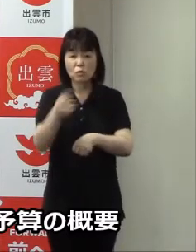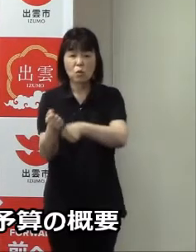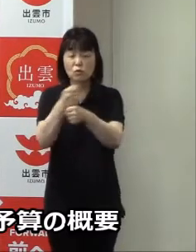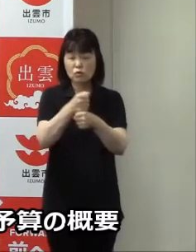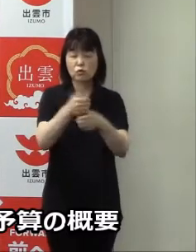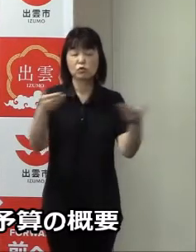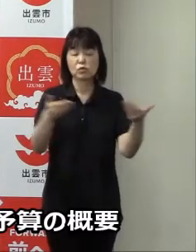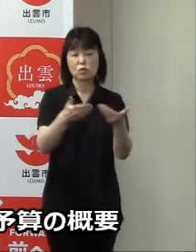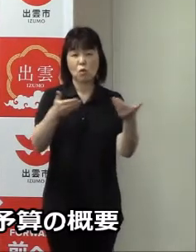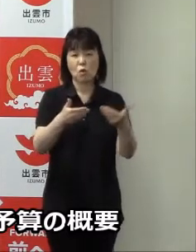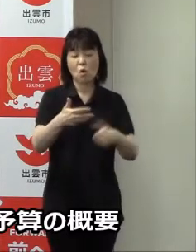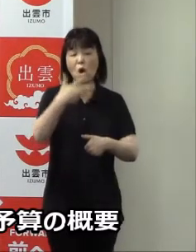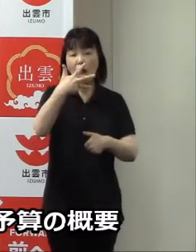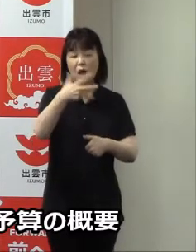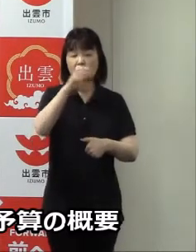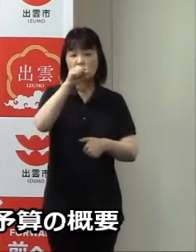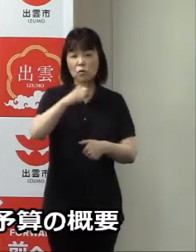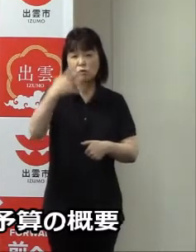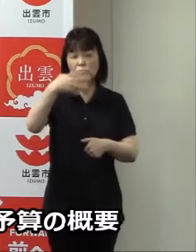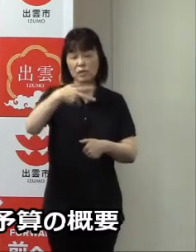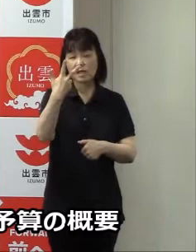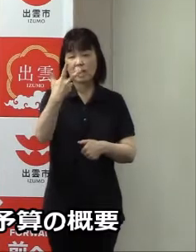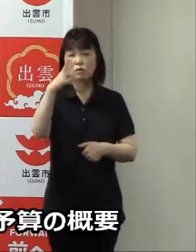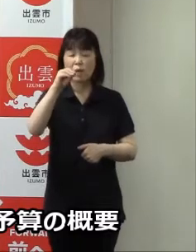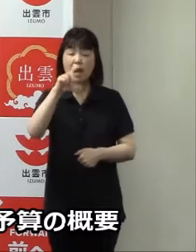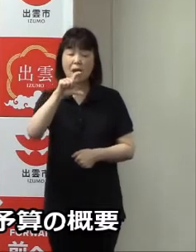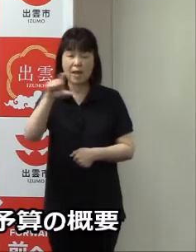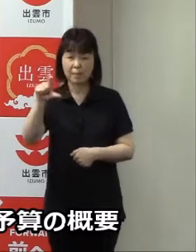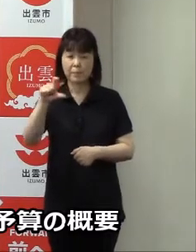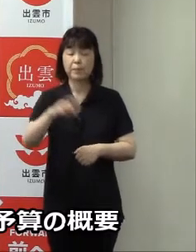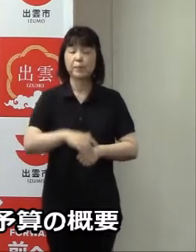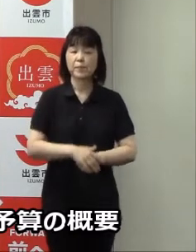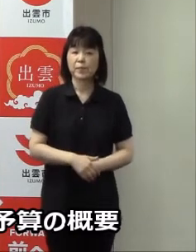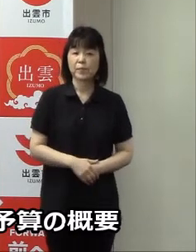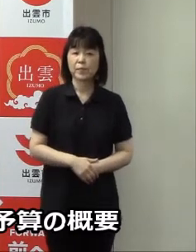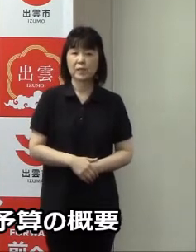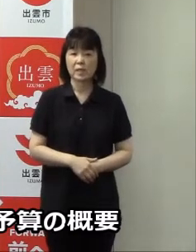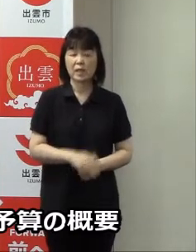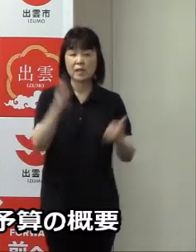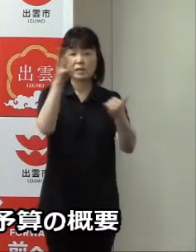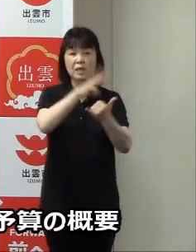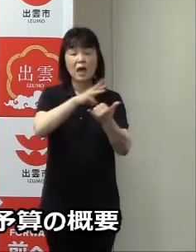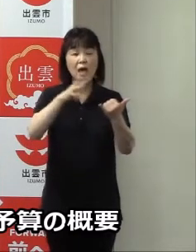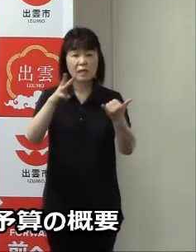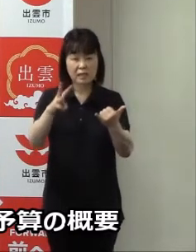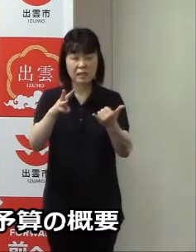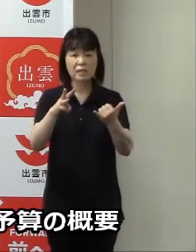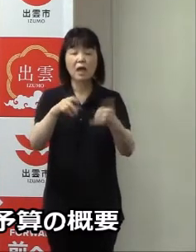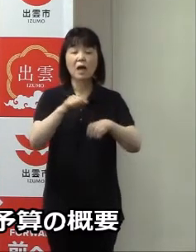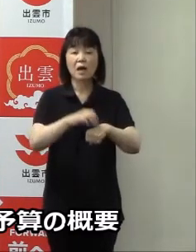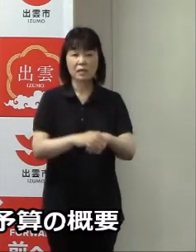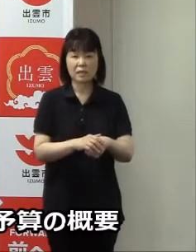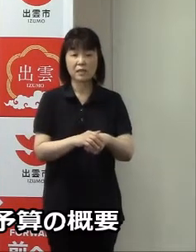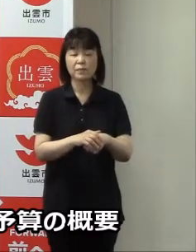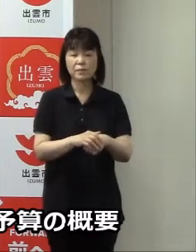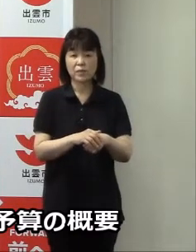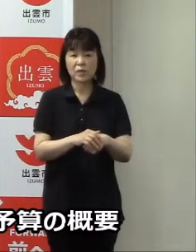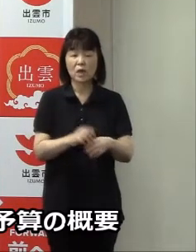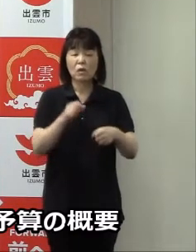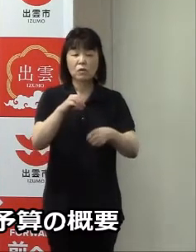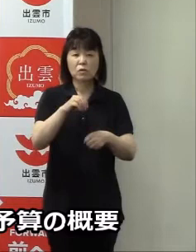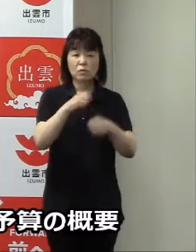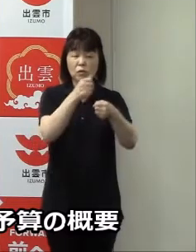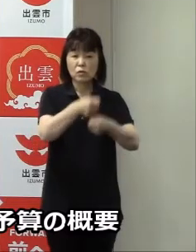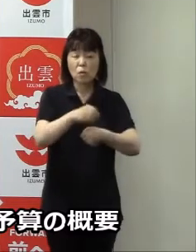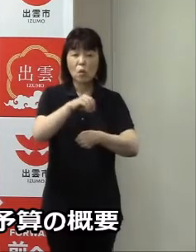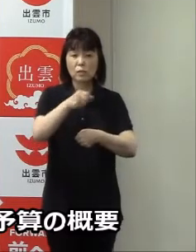8億700万円であります。同じく、災害農地及び農業用施設の災害復旧